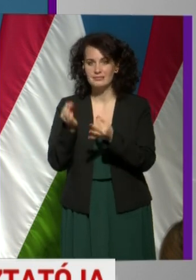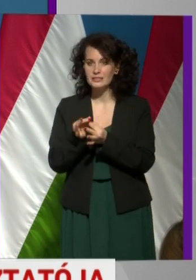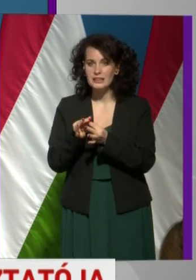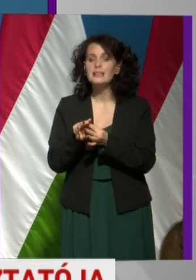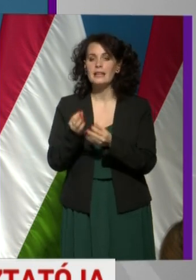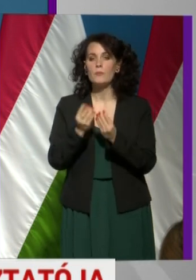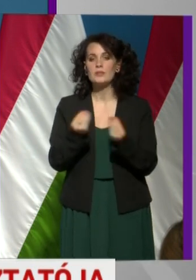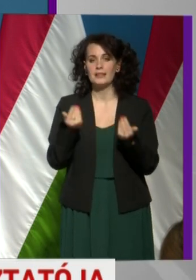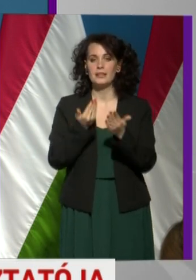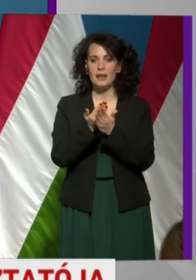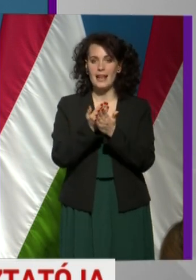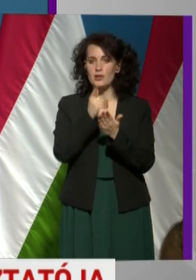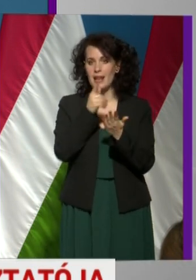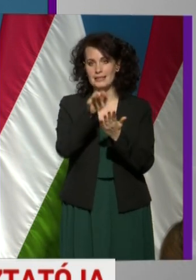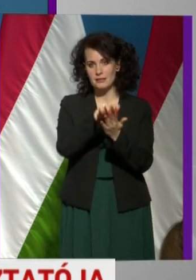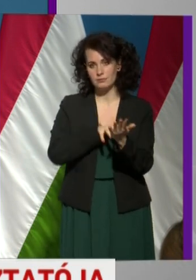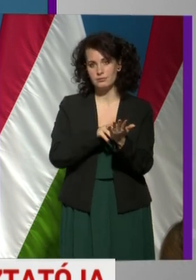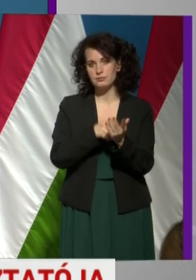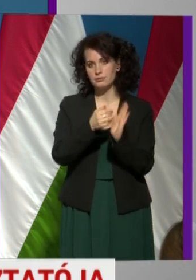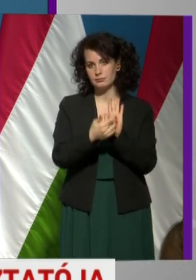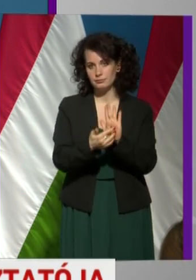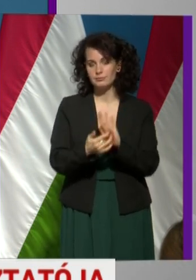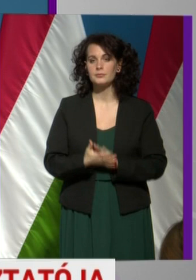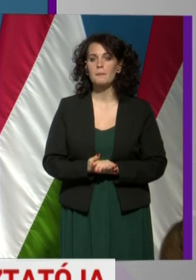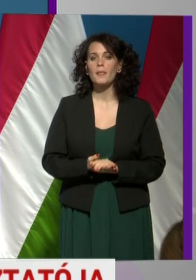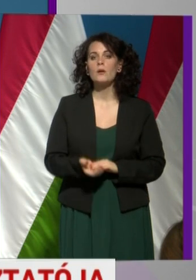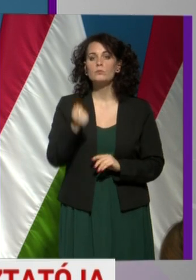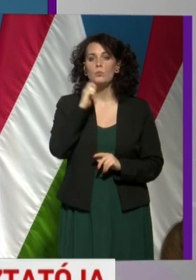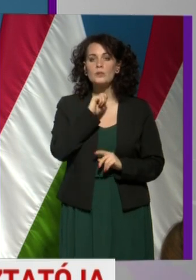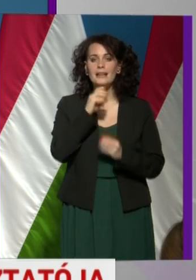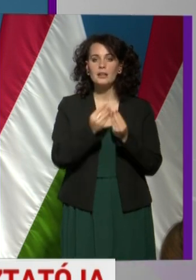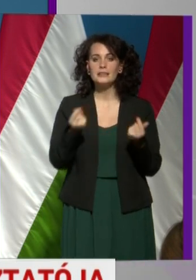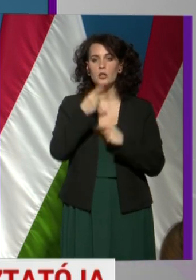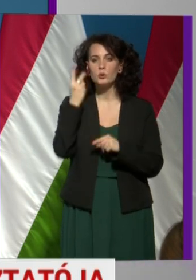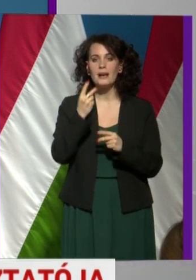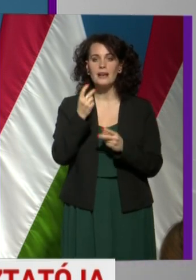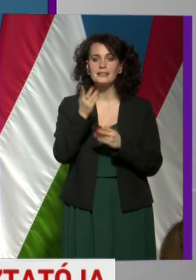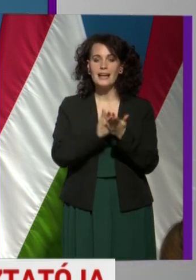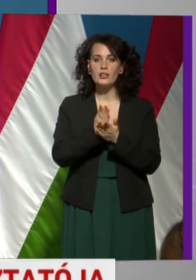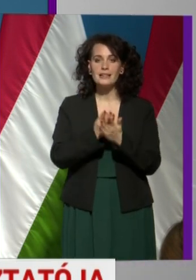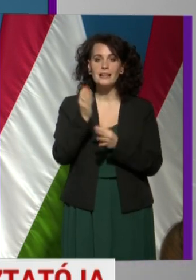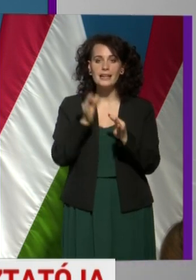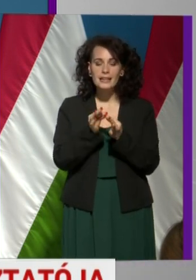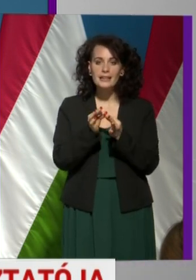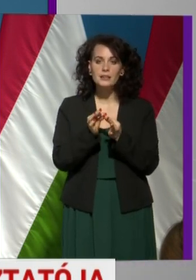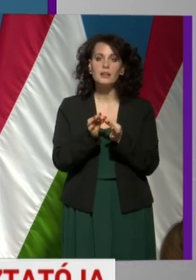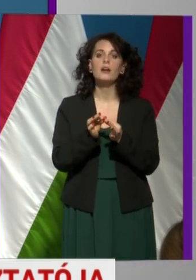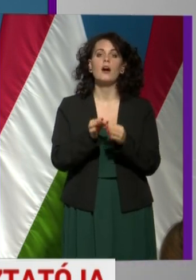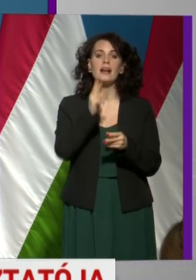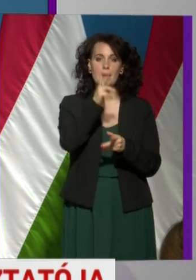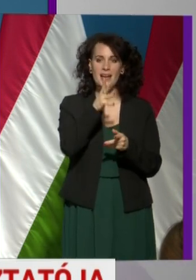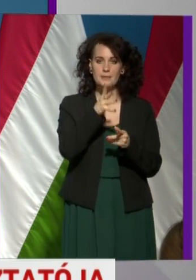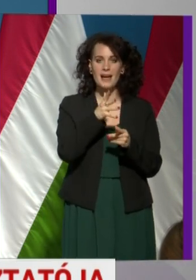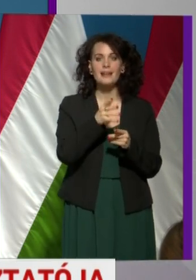erre is ki fogunk térni. A pedagógiai szakszolgálatok esetén a Klebelsberg központ, a pedagógiai szakmai szolgáltatások esetén pedig